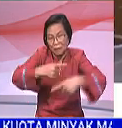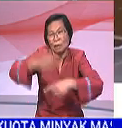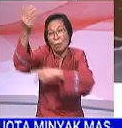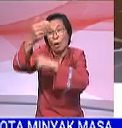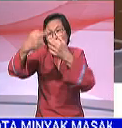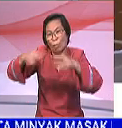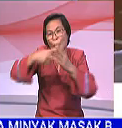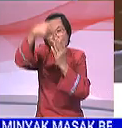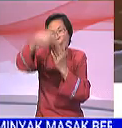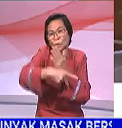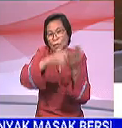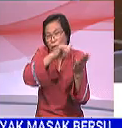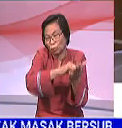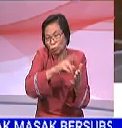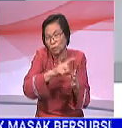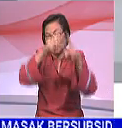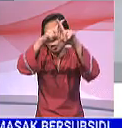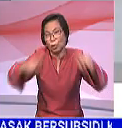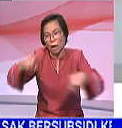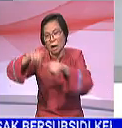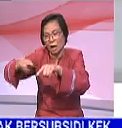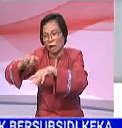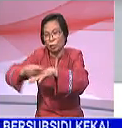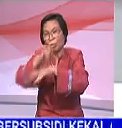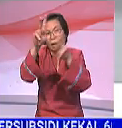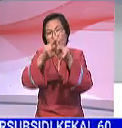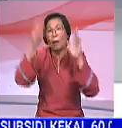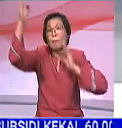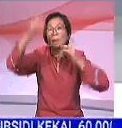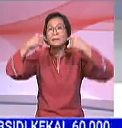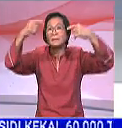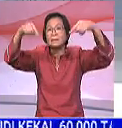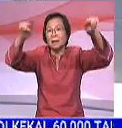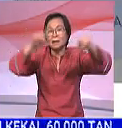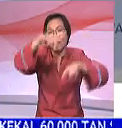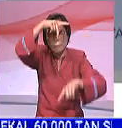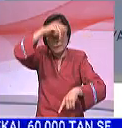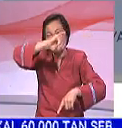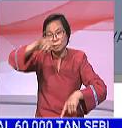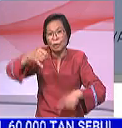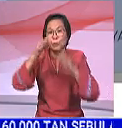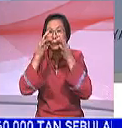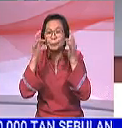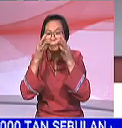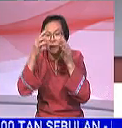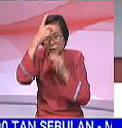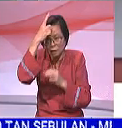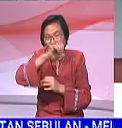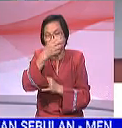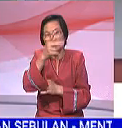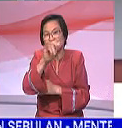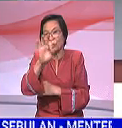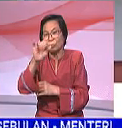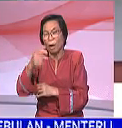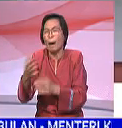ucapan perasmian Project tersebut di dewasa berguna Kampung Malaysia Jaya dipercaya kucing satu Syarifah